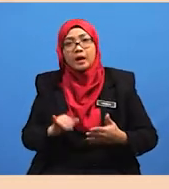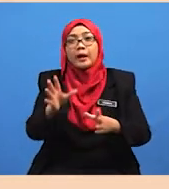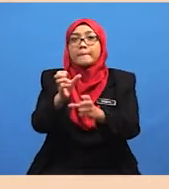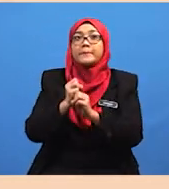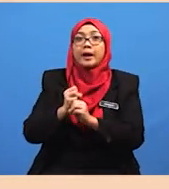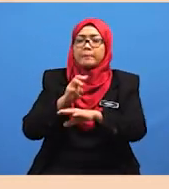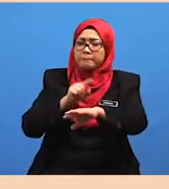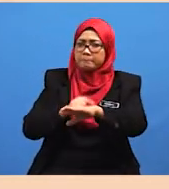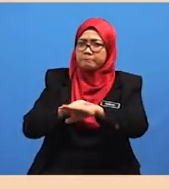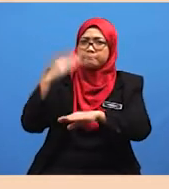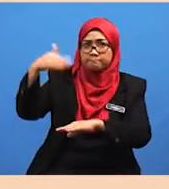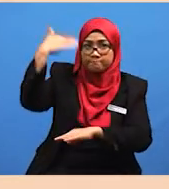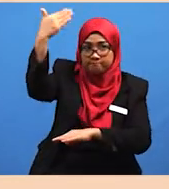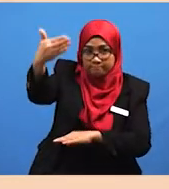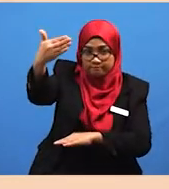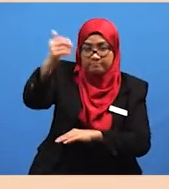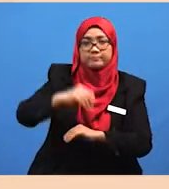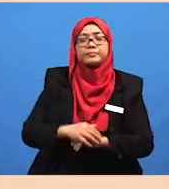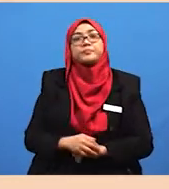marganya satu